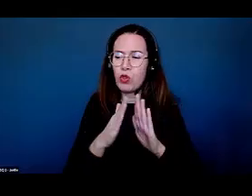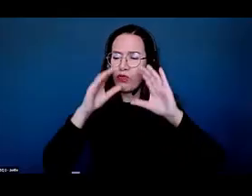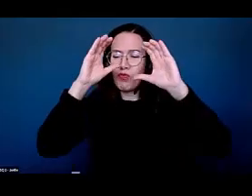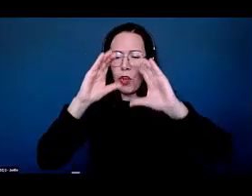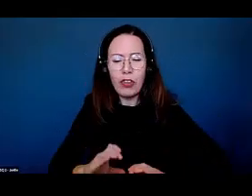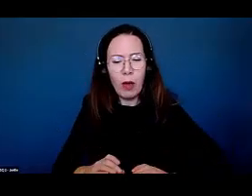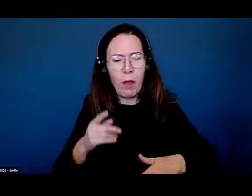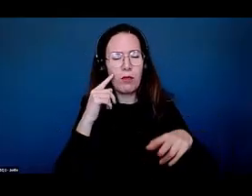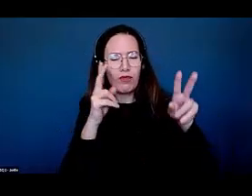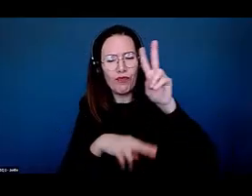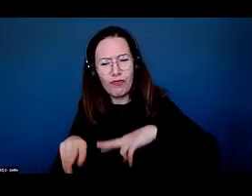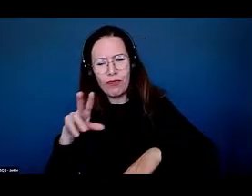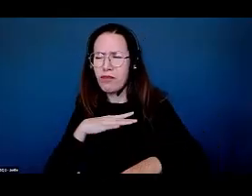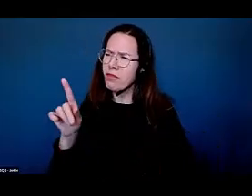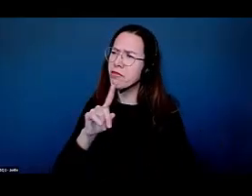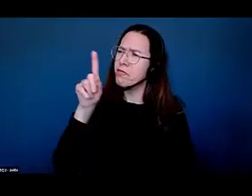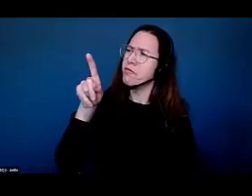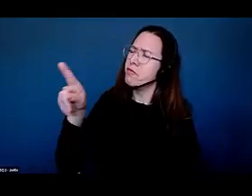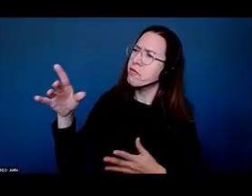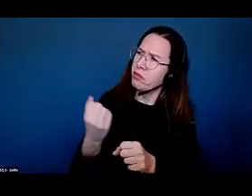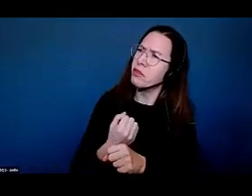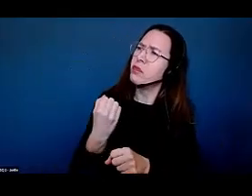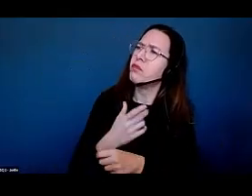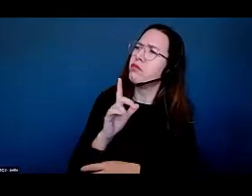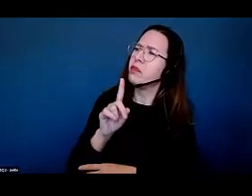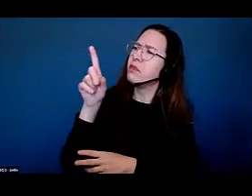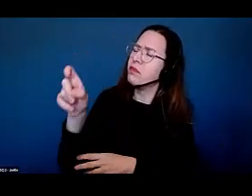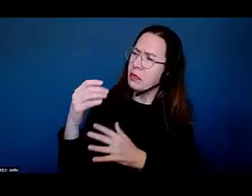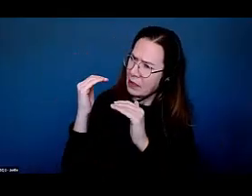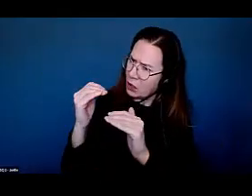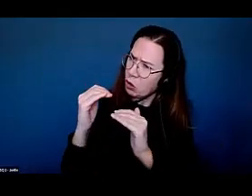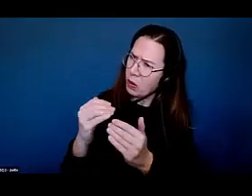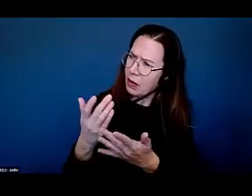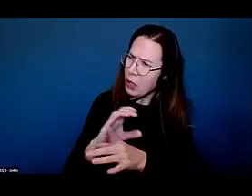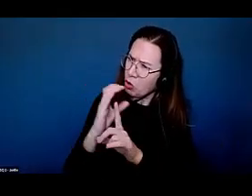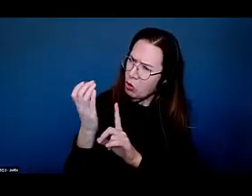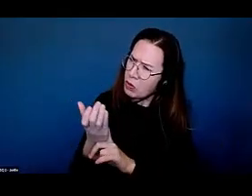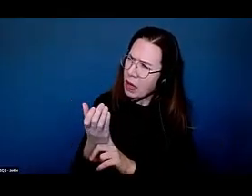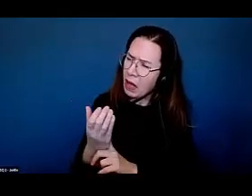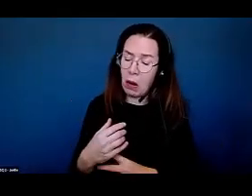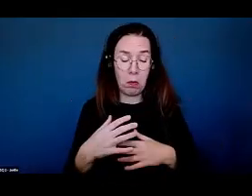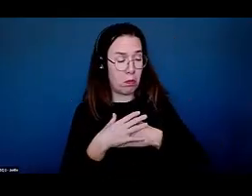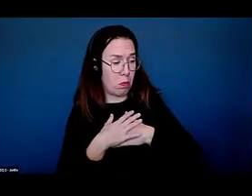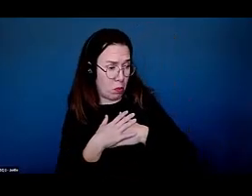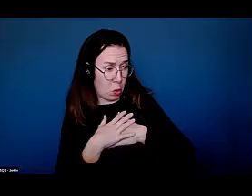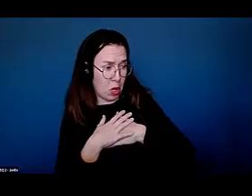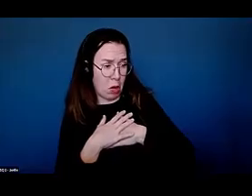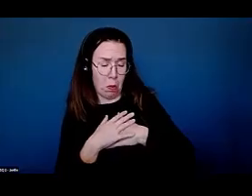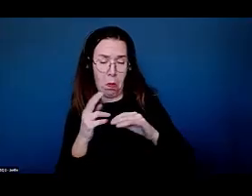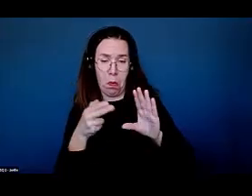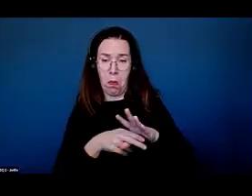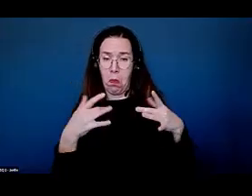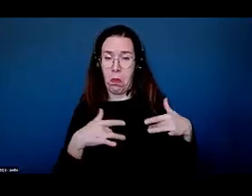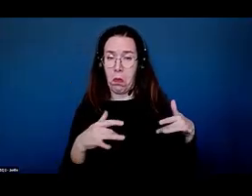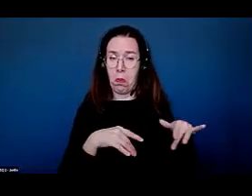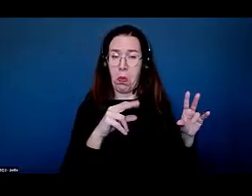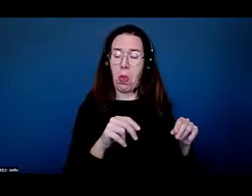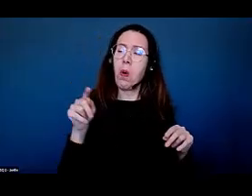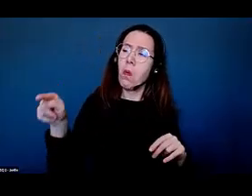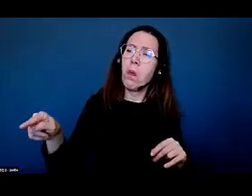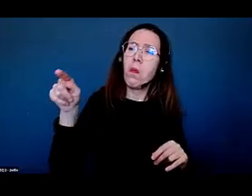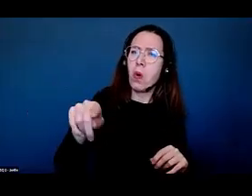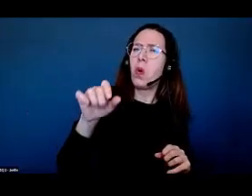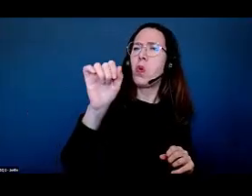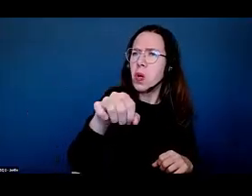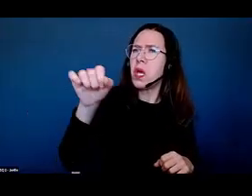un petit check-up et je leur ai demandé, est-ce que vous faites de la sécurité culturelle? Elle a dit, moi personnellement, je ne suis pas impliquée. Il y